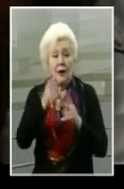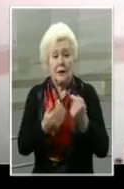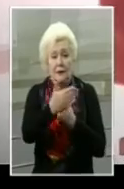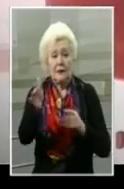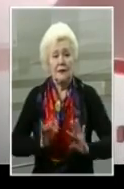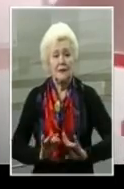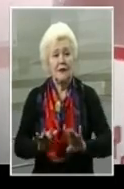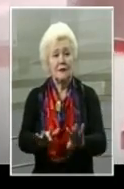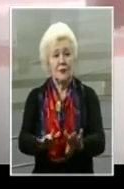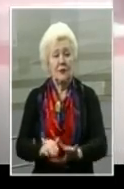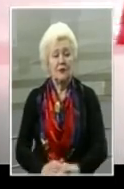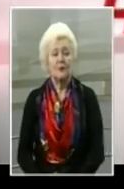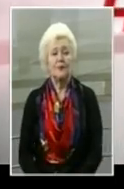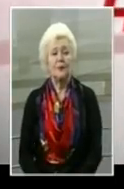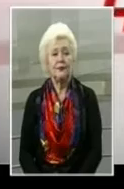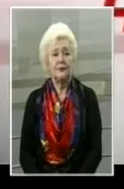справи.